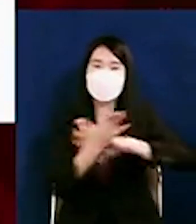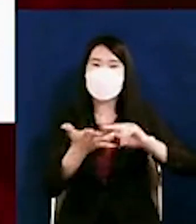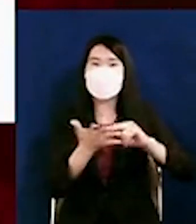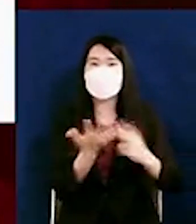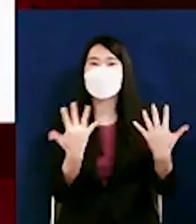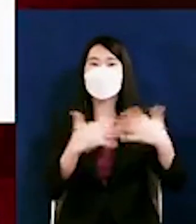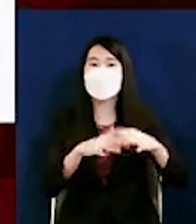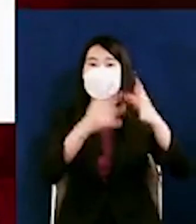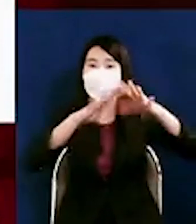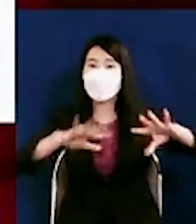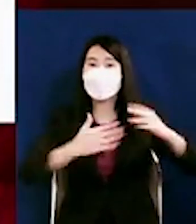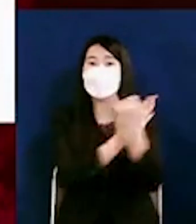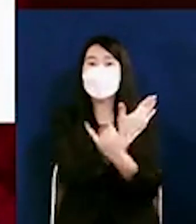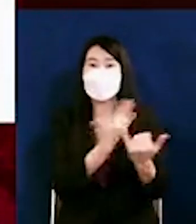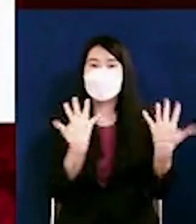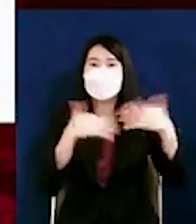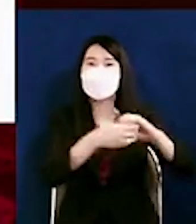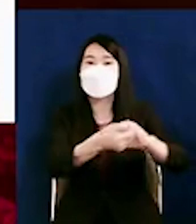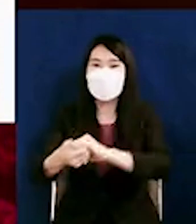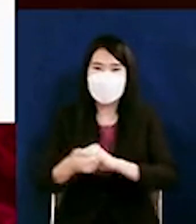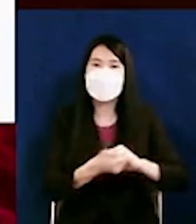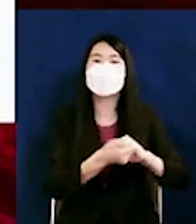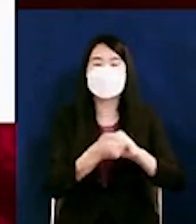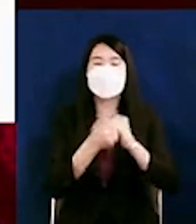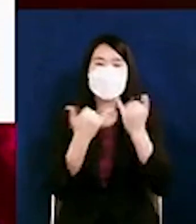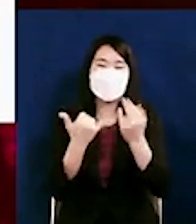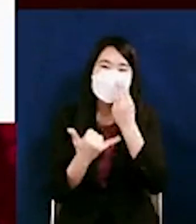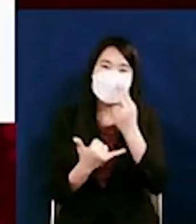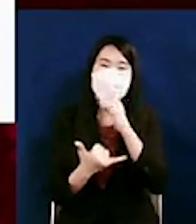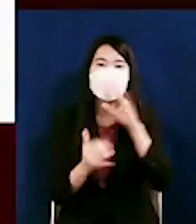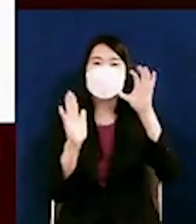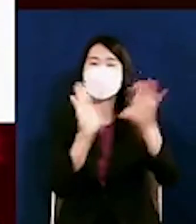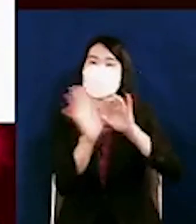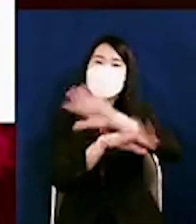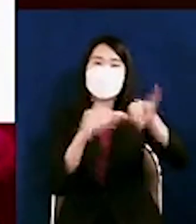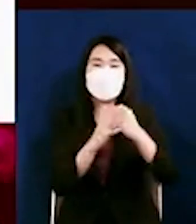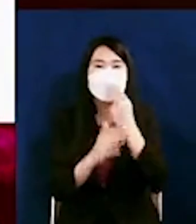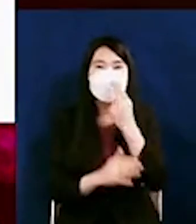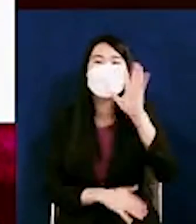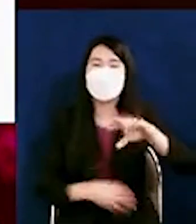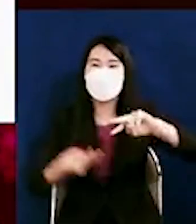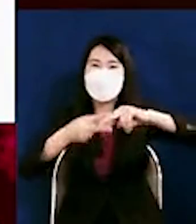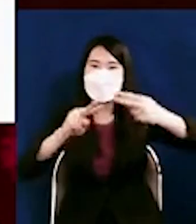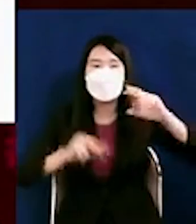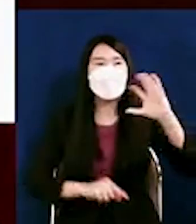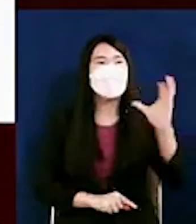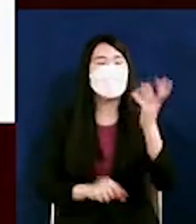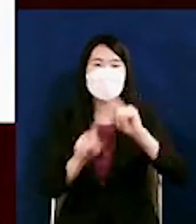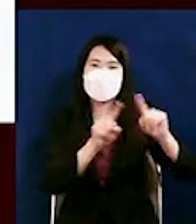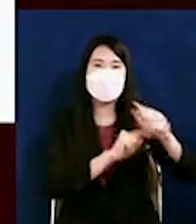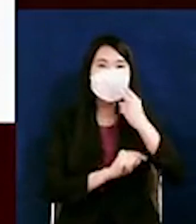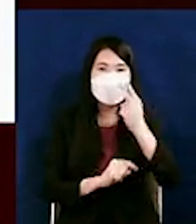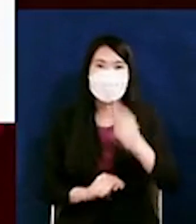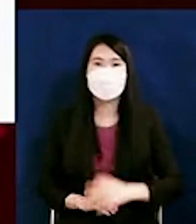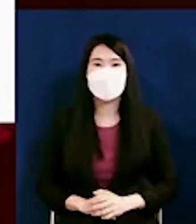กนะครับเราก็ต้องมีความร่วมมือกับเขานะครับแล้วเราก็จะเห็นภาพรวมของการกลายพันธุ์ของโลกใบนี้ทั้งหมด